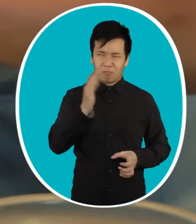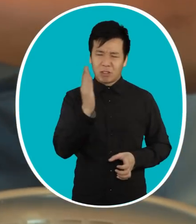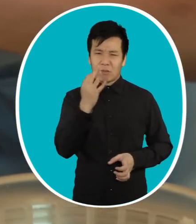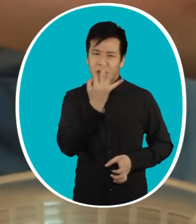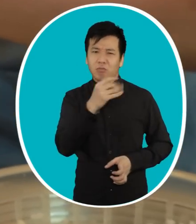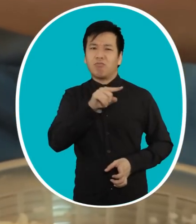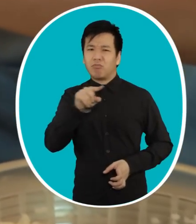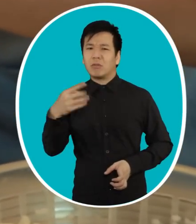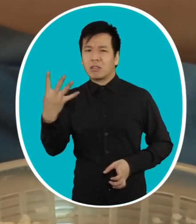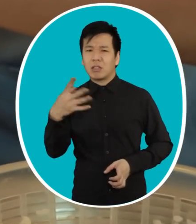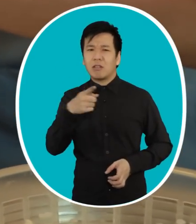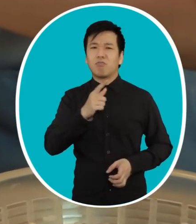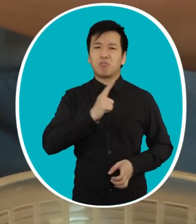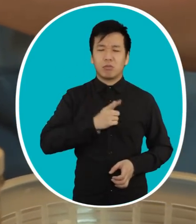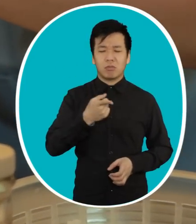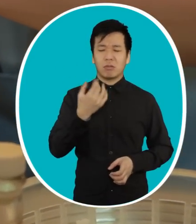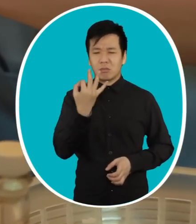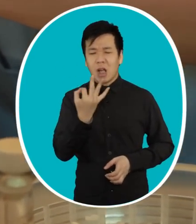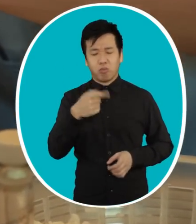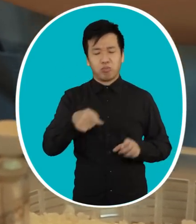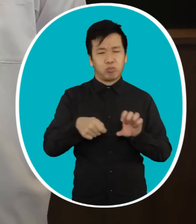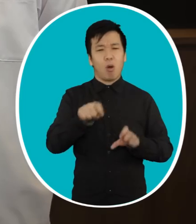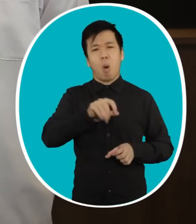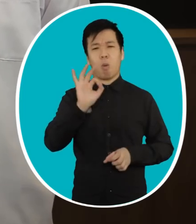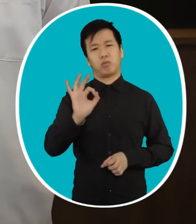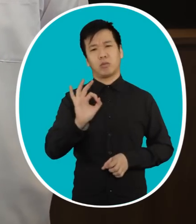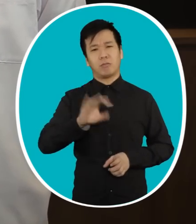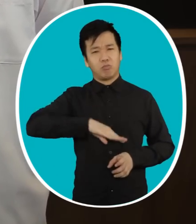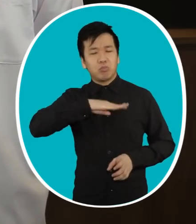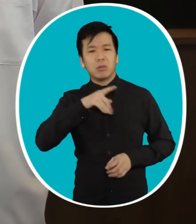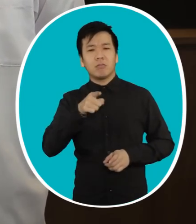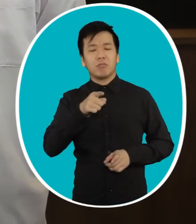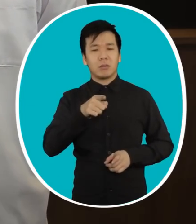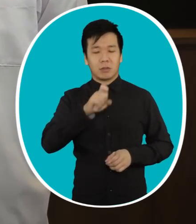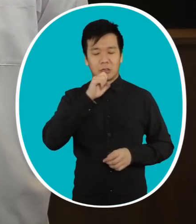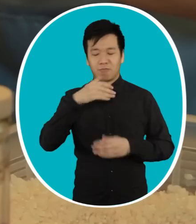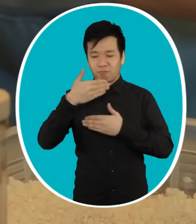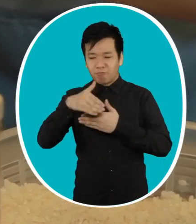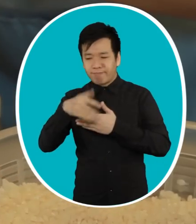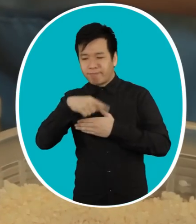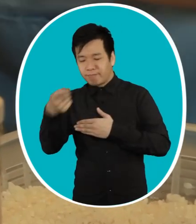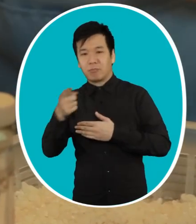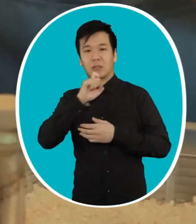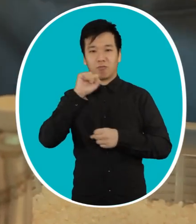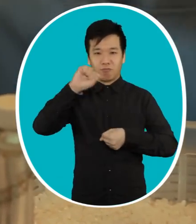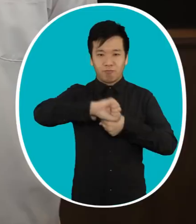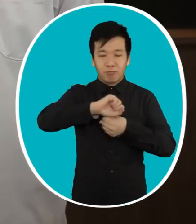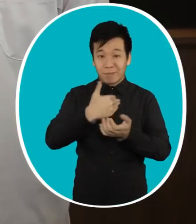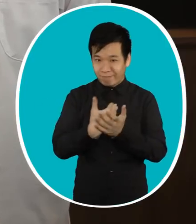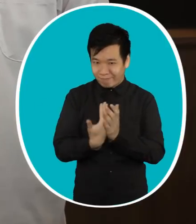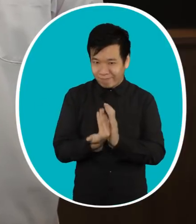果你好滿嘅三殼都得，因為你轉頭會有其他少少嘢加落去都有油。OK， 得